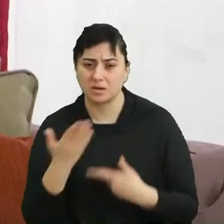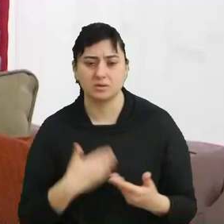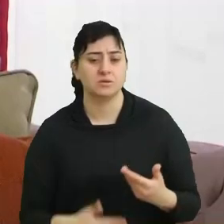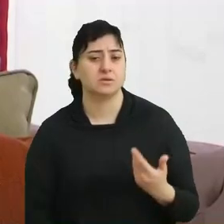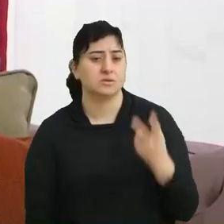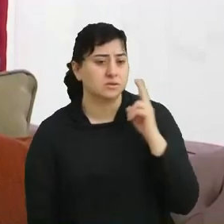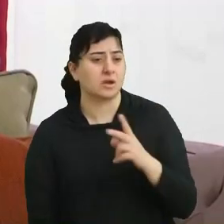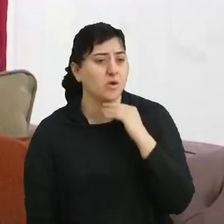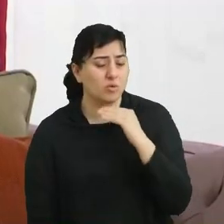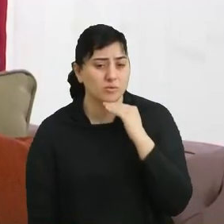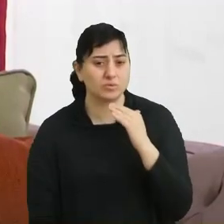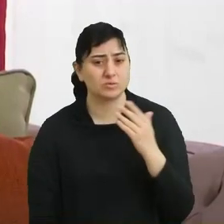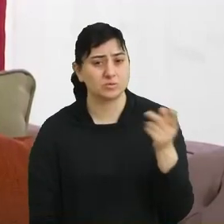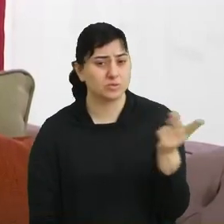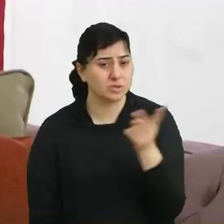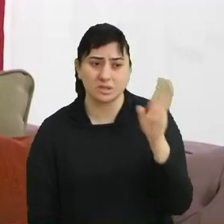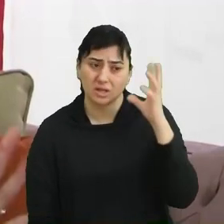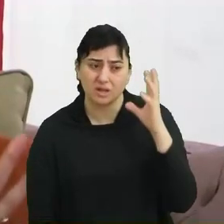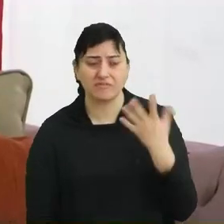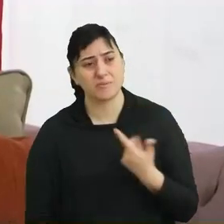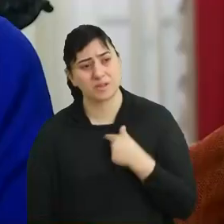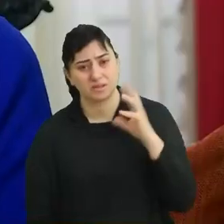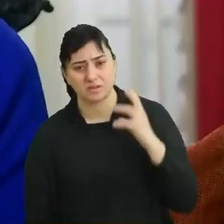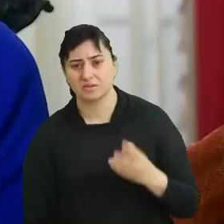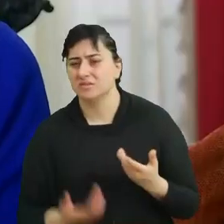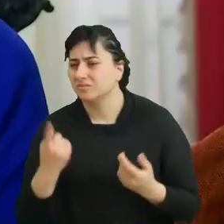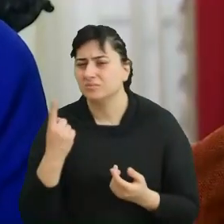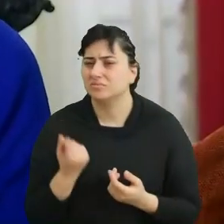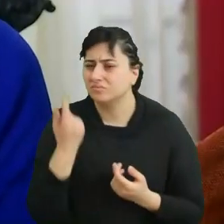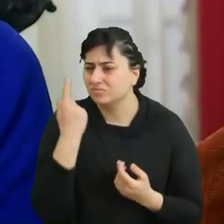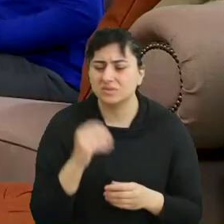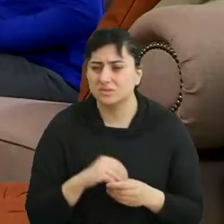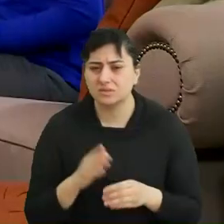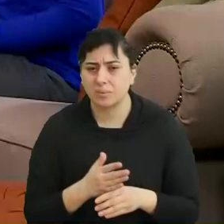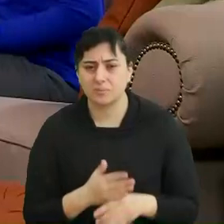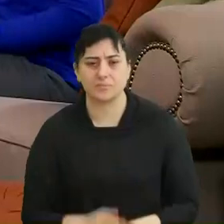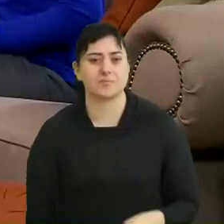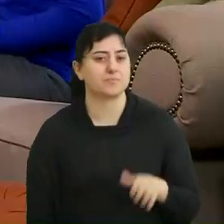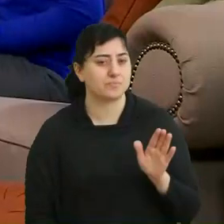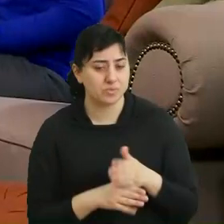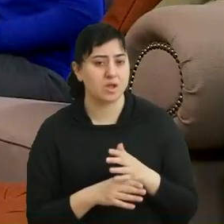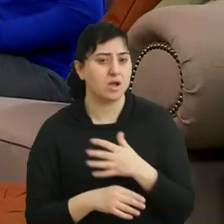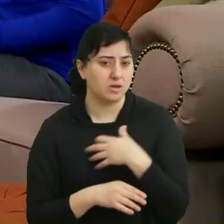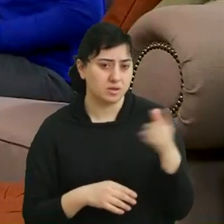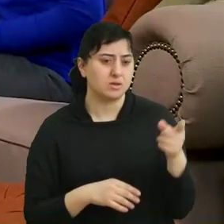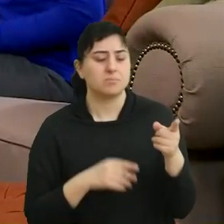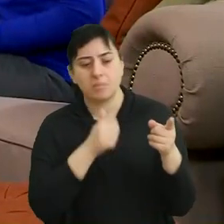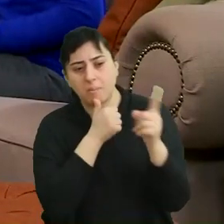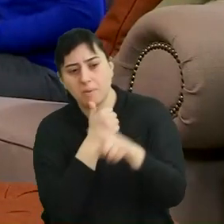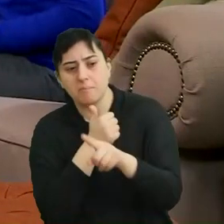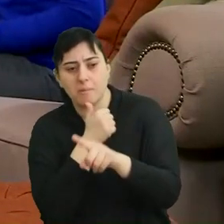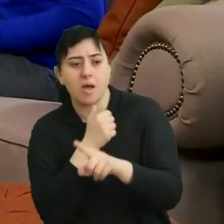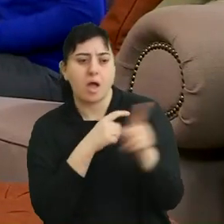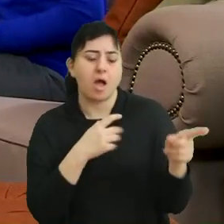Ya karar veremedim diyorum işte. Ya onlar delirdi ya da ben. Nereden vardın bu karara peki? Şöyle ki, Anişkom Babişkom gibi,